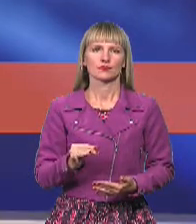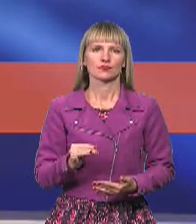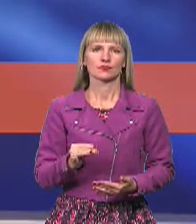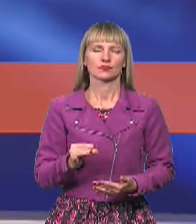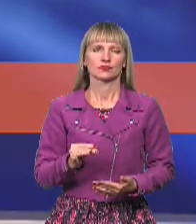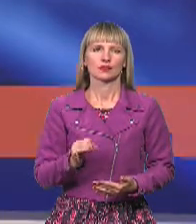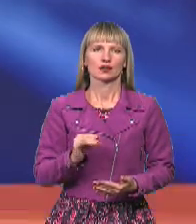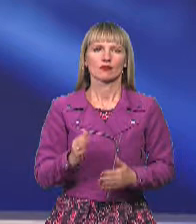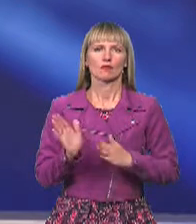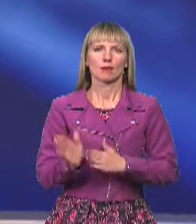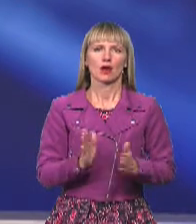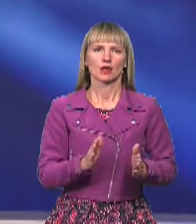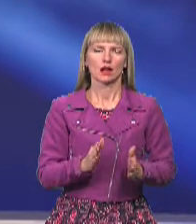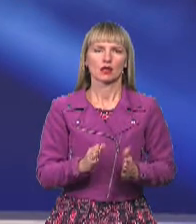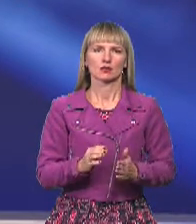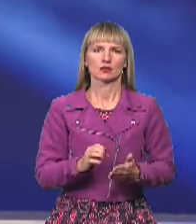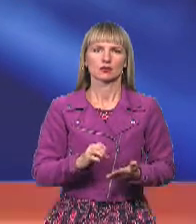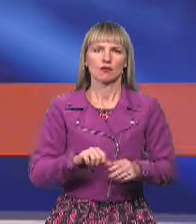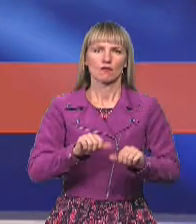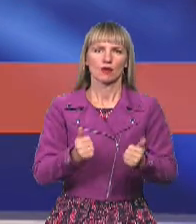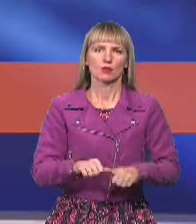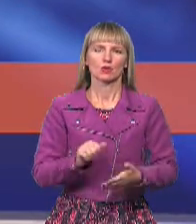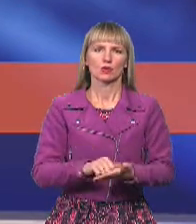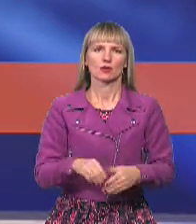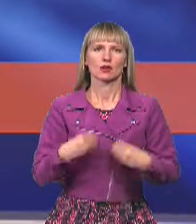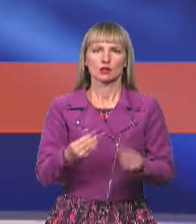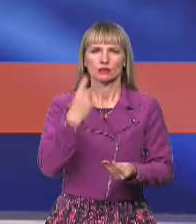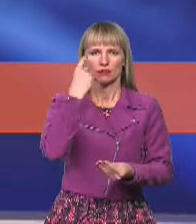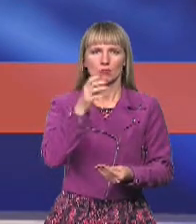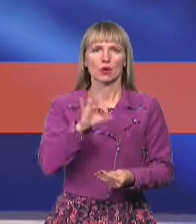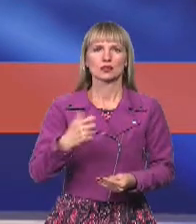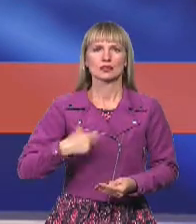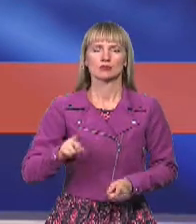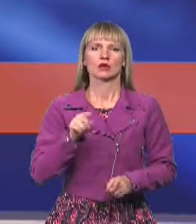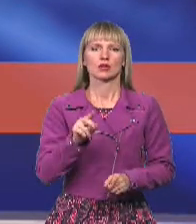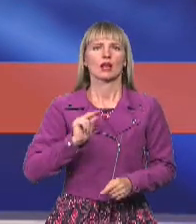порядки декларативного принципа, они подают информацию о себе, что они